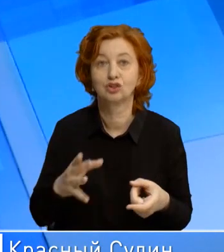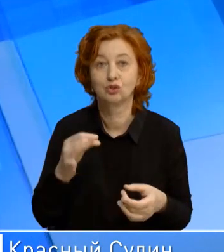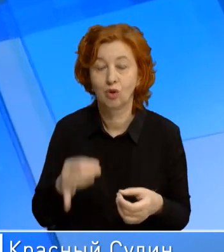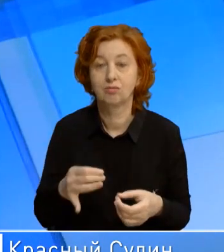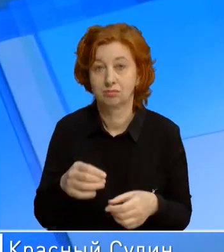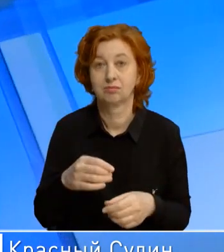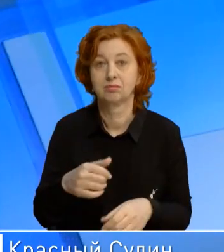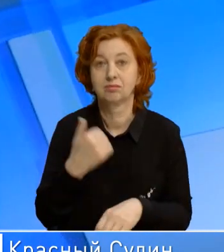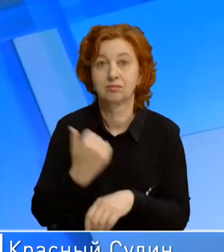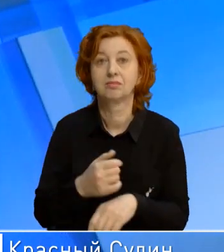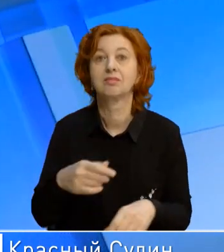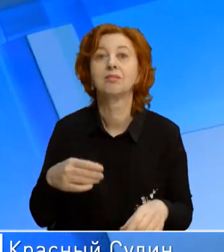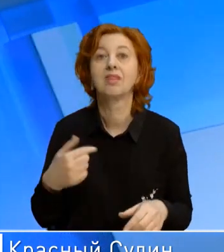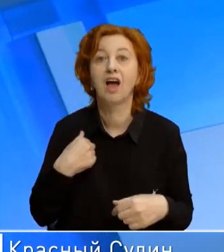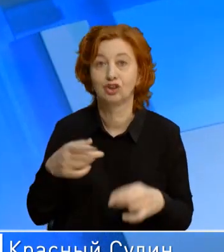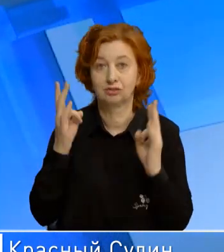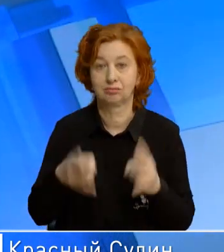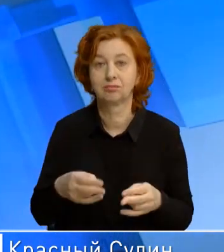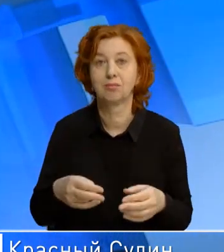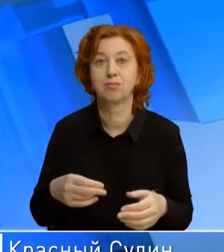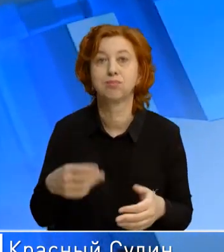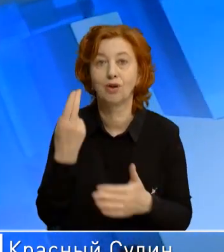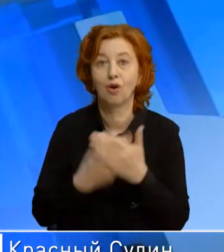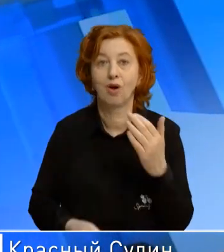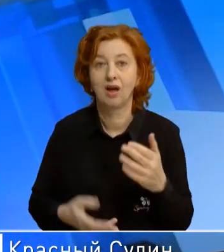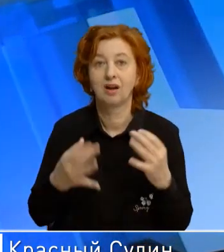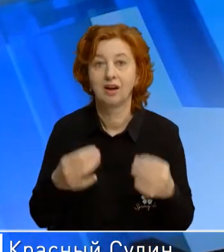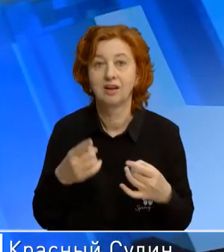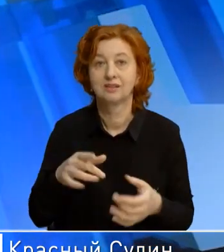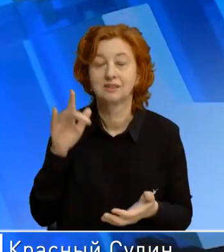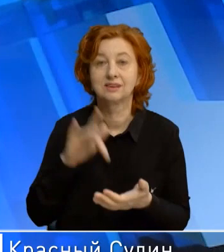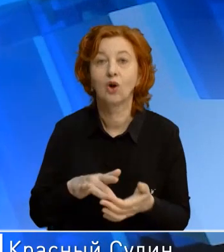игра 24-го тура российской премьер-лиги, завершился победой